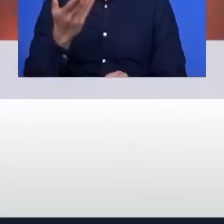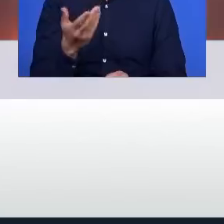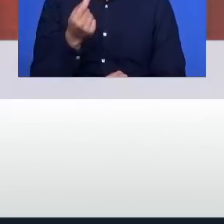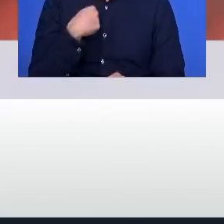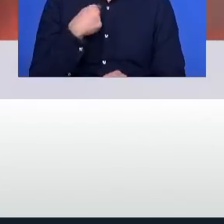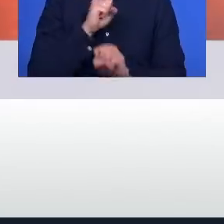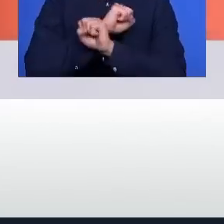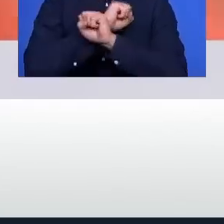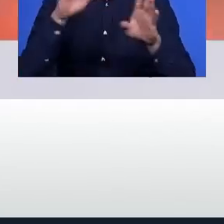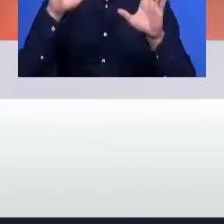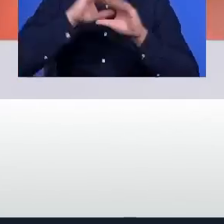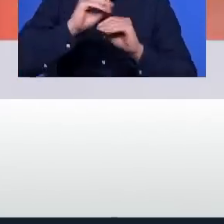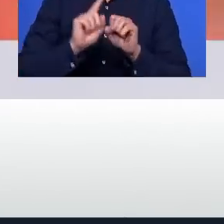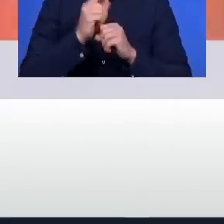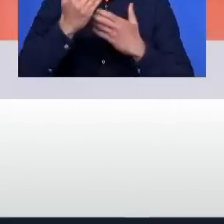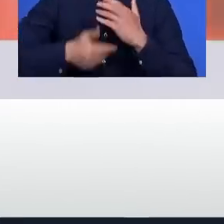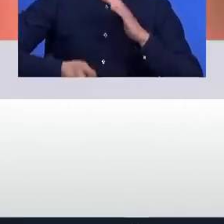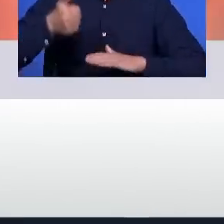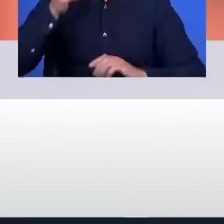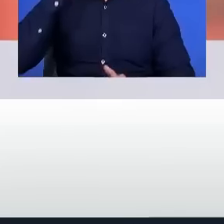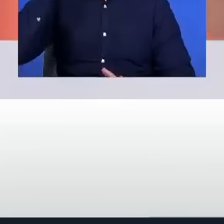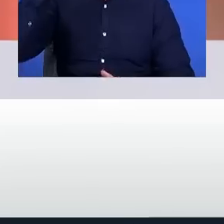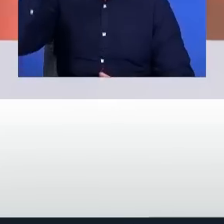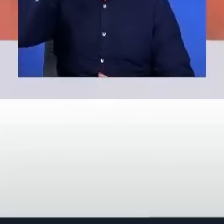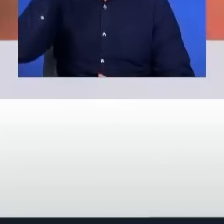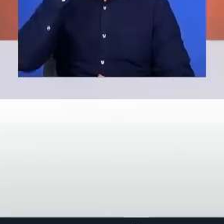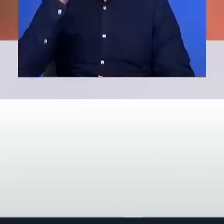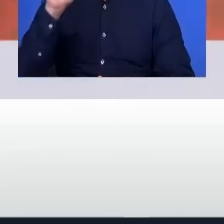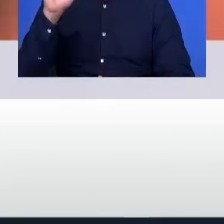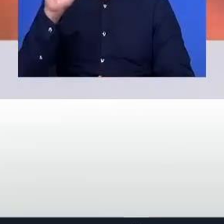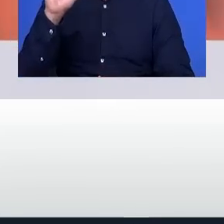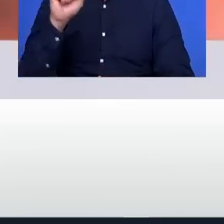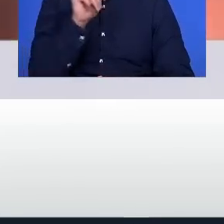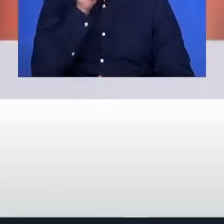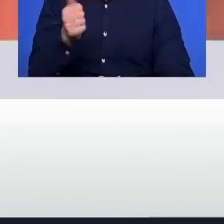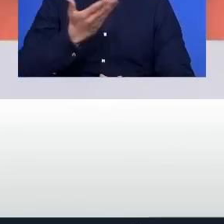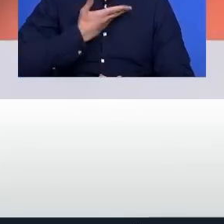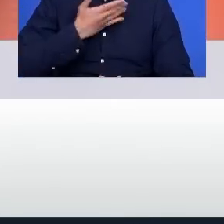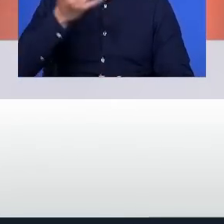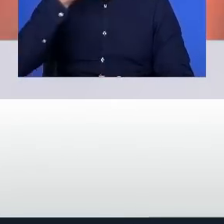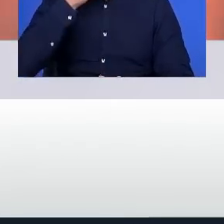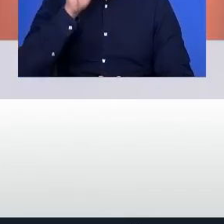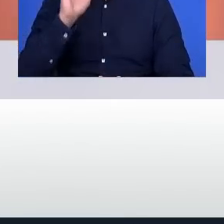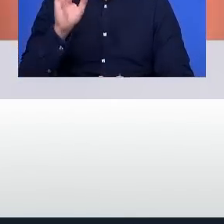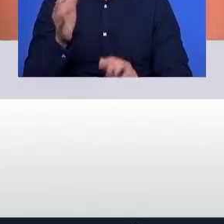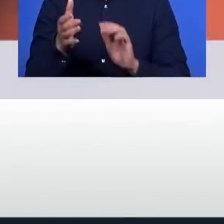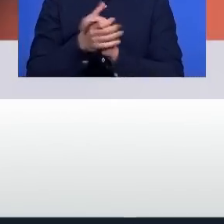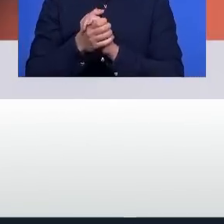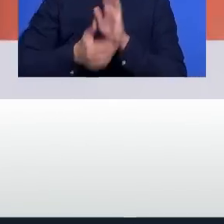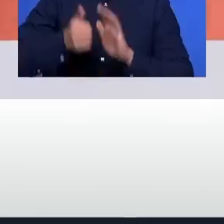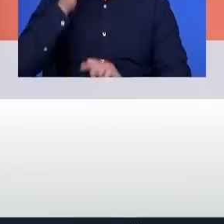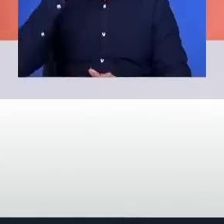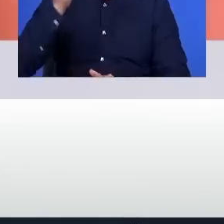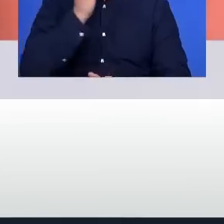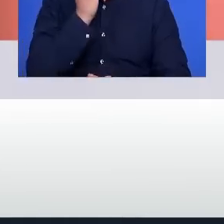מפרסמים הערב שבתקופה האחרונה שר החוץ הירדני איימן אספאדי מסרב לקבל שיחת טלפון מעמיתו שר החוץ הישראלי